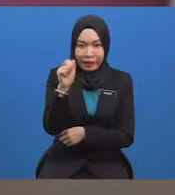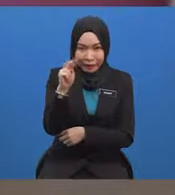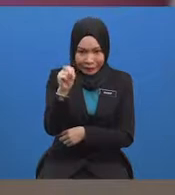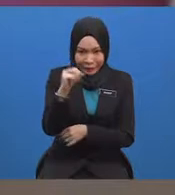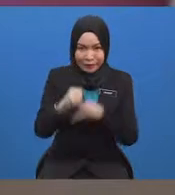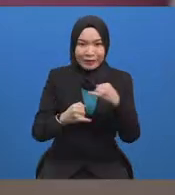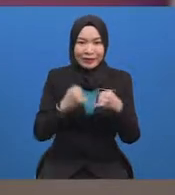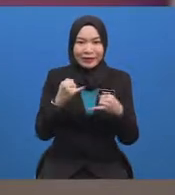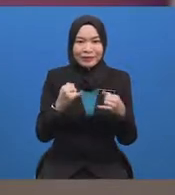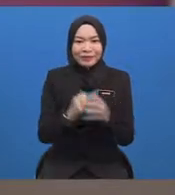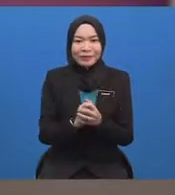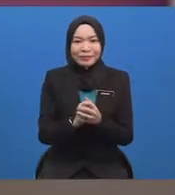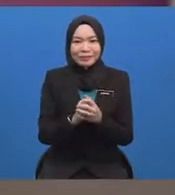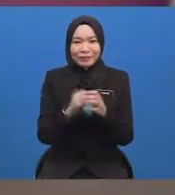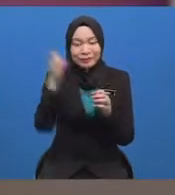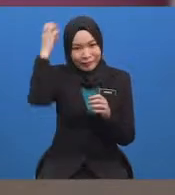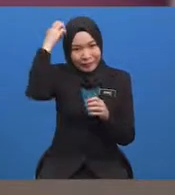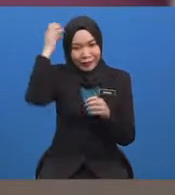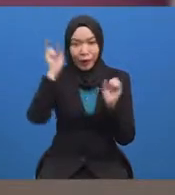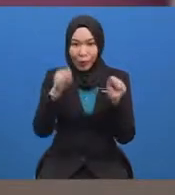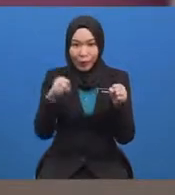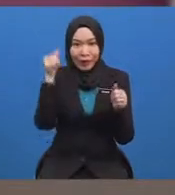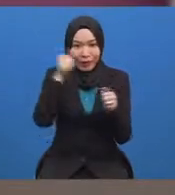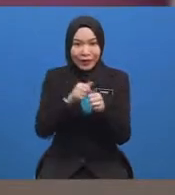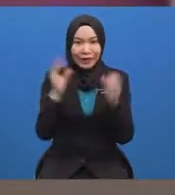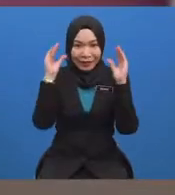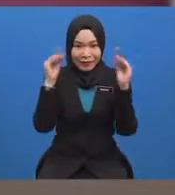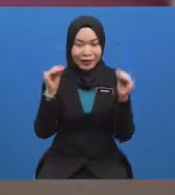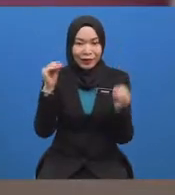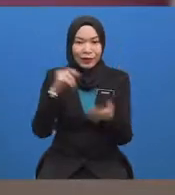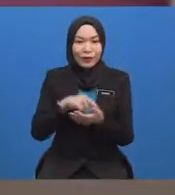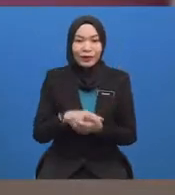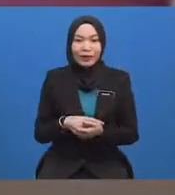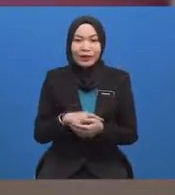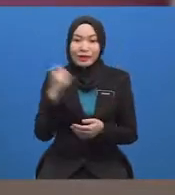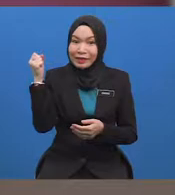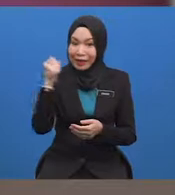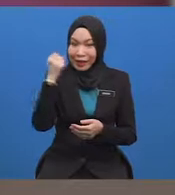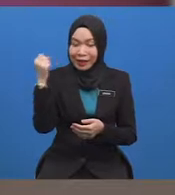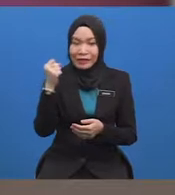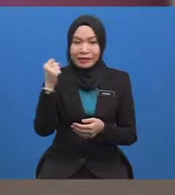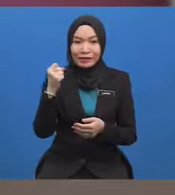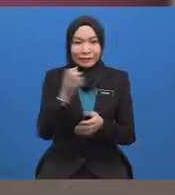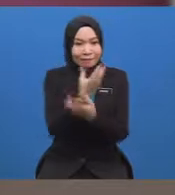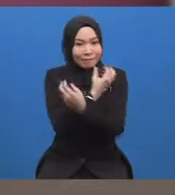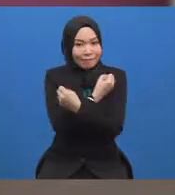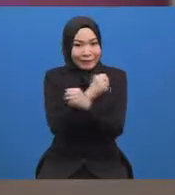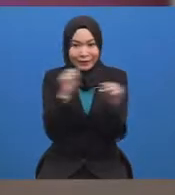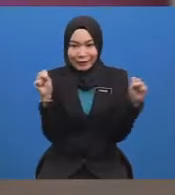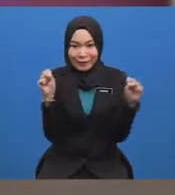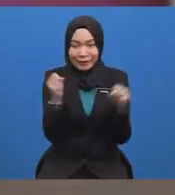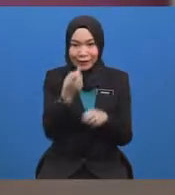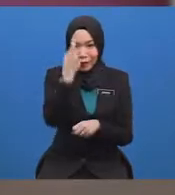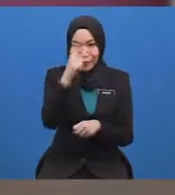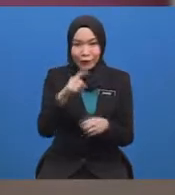boleh ingat chegou disini sentiasa bersedia untuk membimbing murid-murid